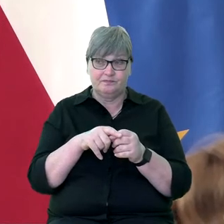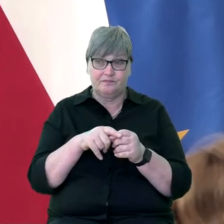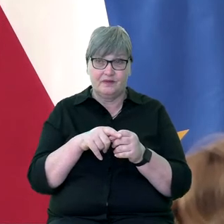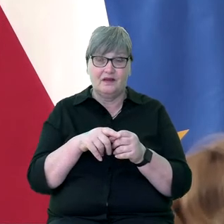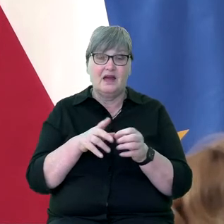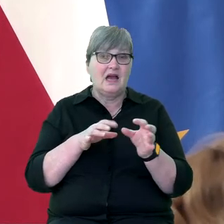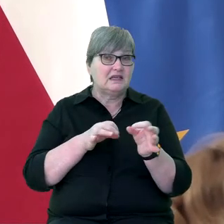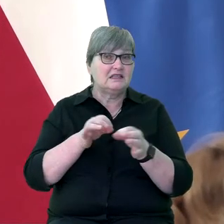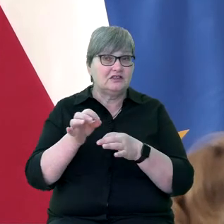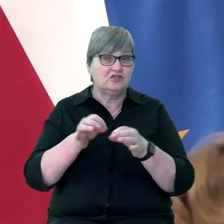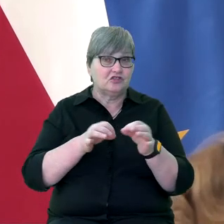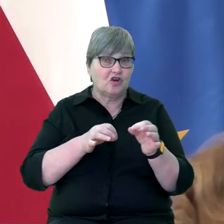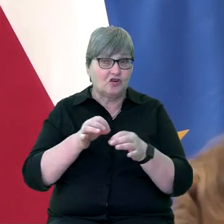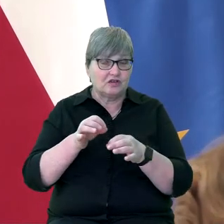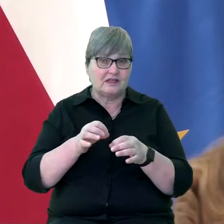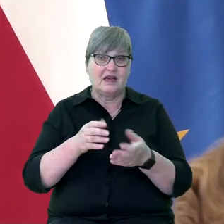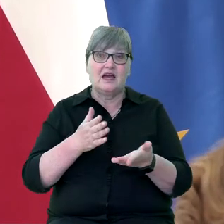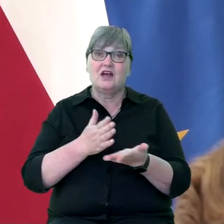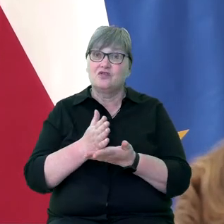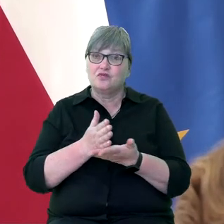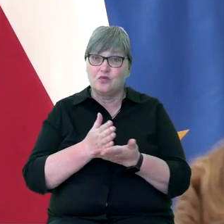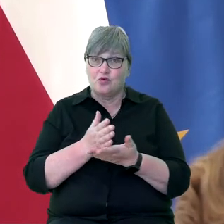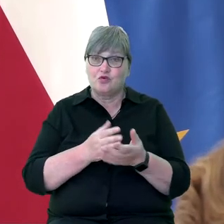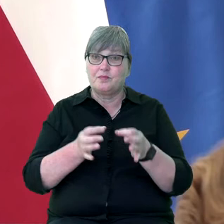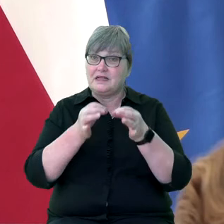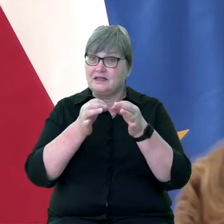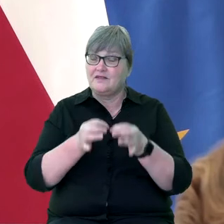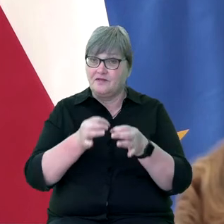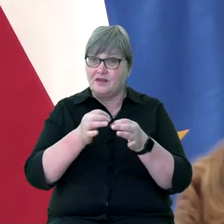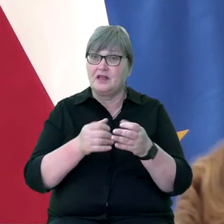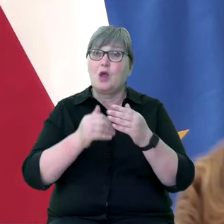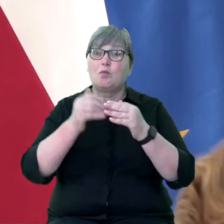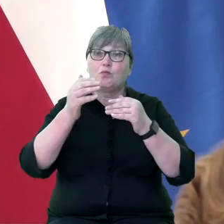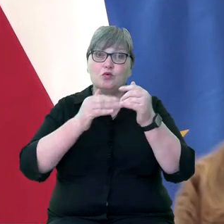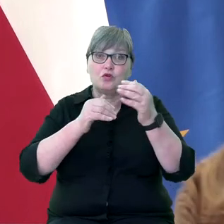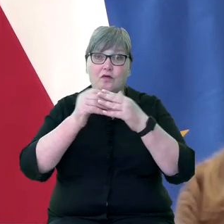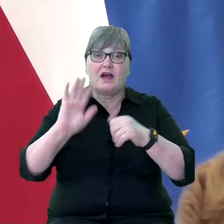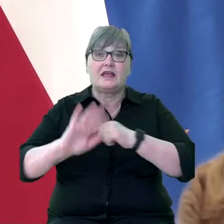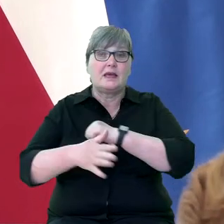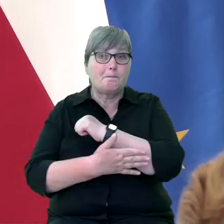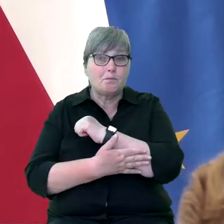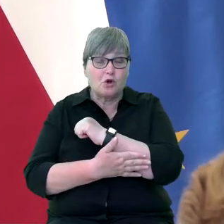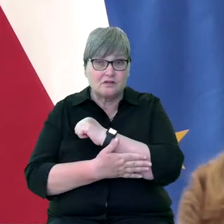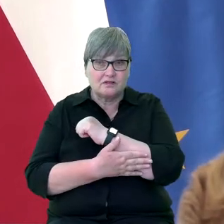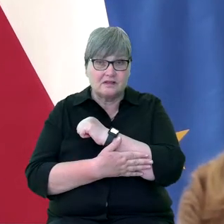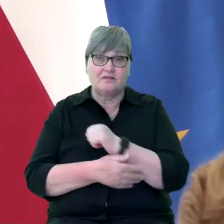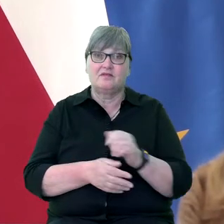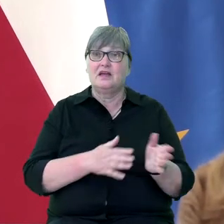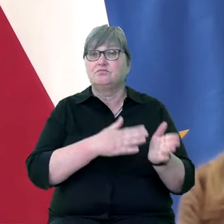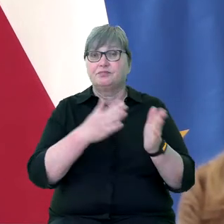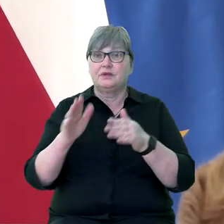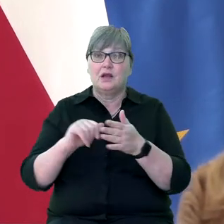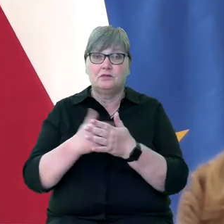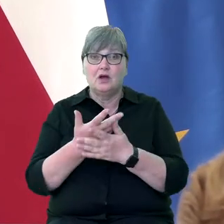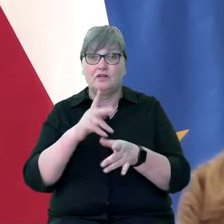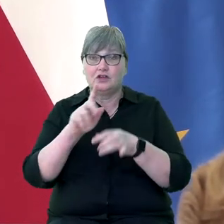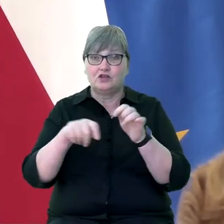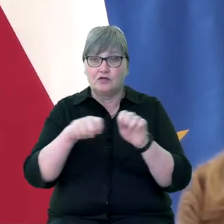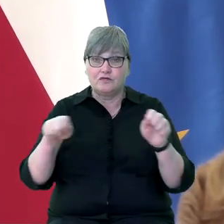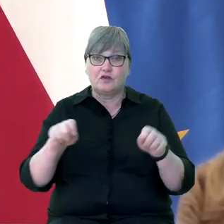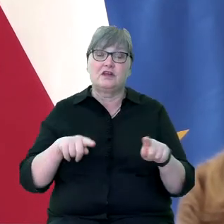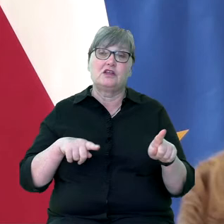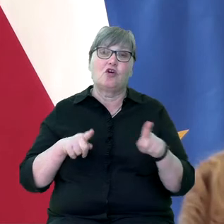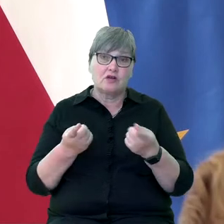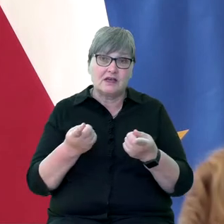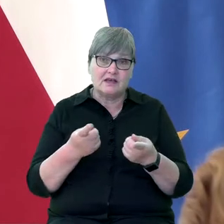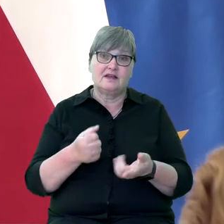losu służby cywilnej, budowania jej podstaw, kolejnych rozwiązań organizacyjnych,